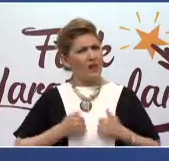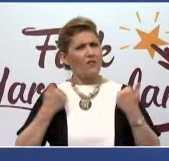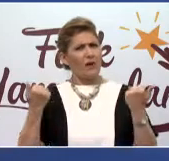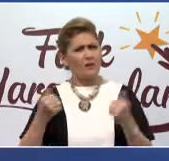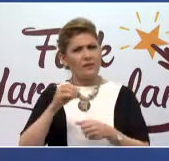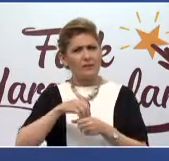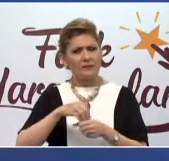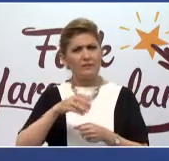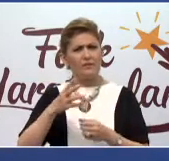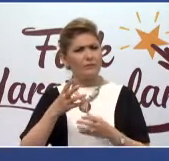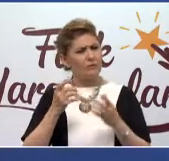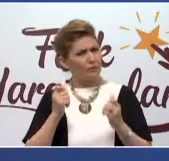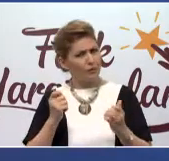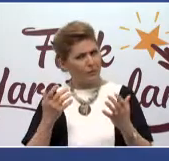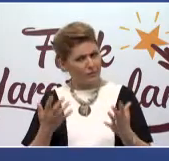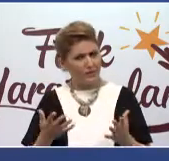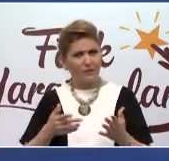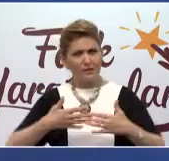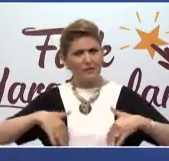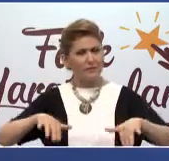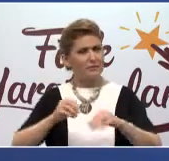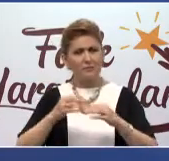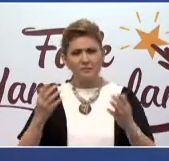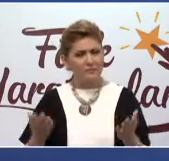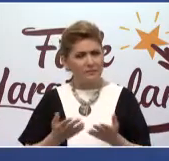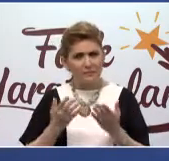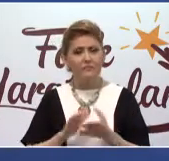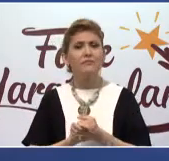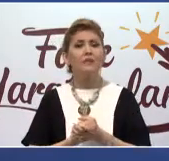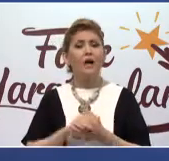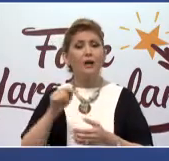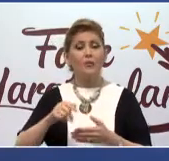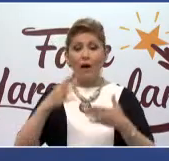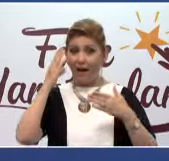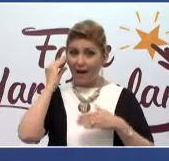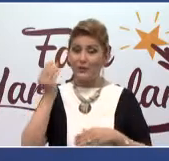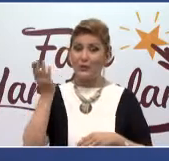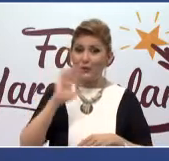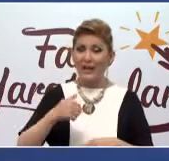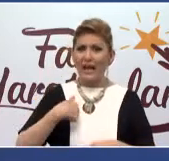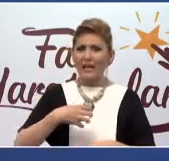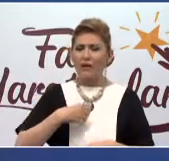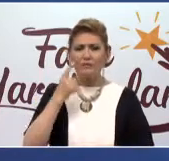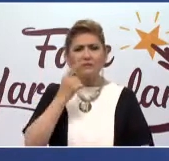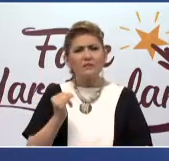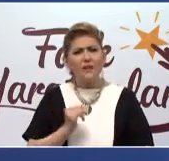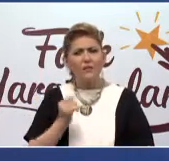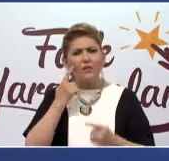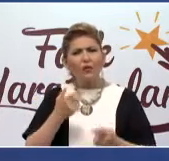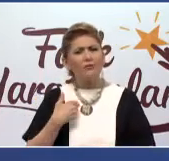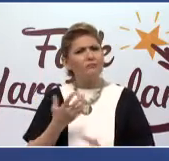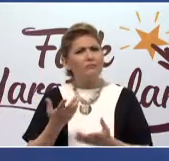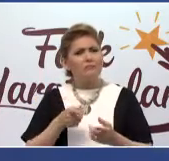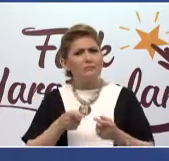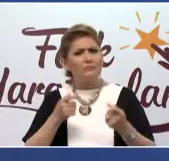şeyleri algılamakta biraz zorluk çekiyoruz yani etrafta olup bitenleri. Ve onları anladıktan sonra da kendimizi güçsüz hissediyoruz. Yani bunlarla baş